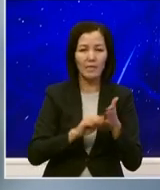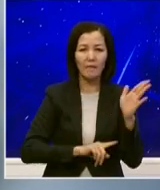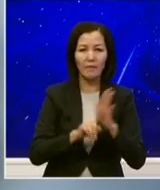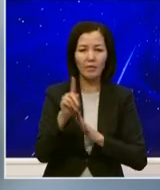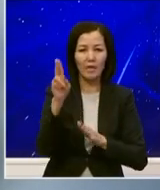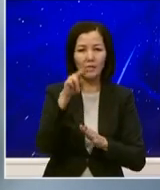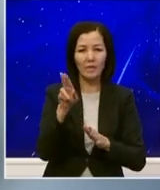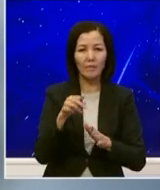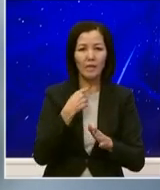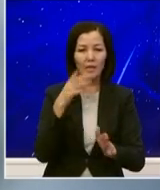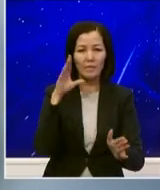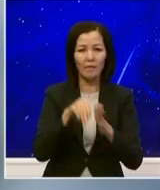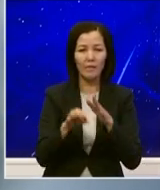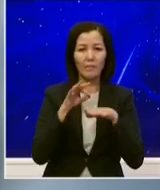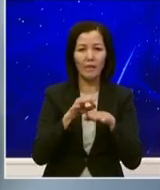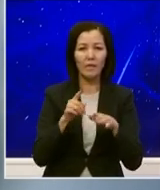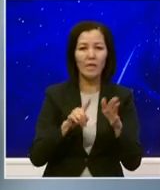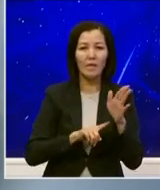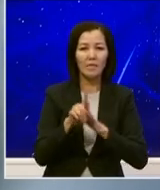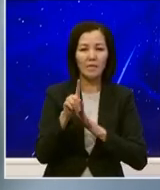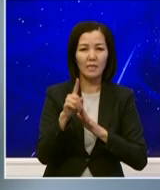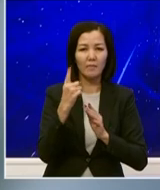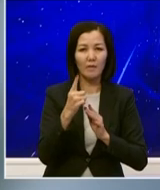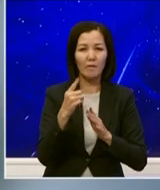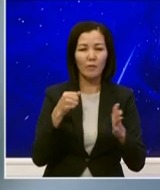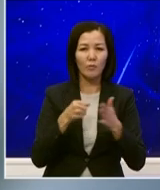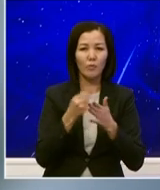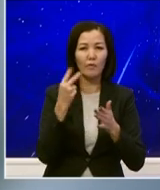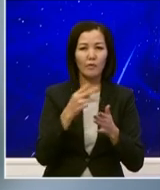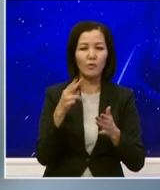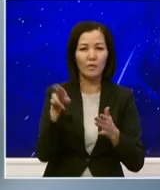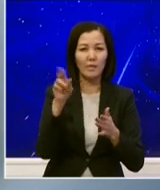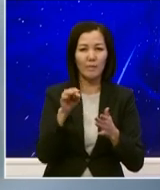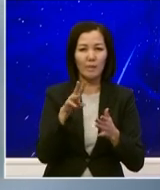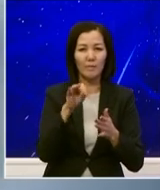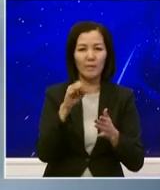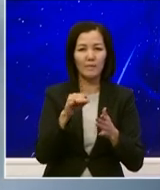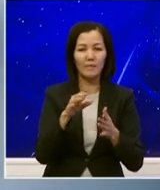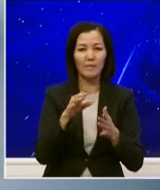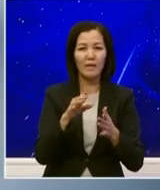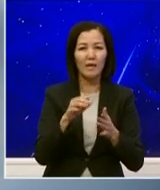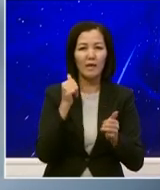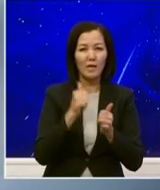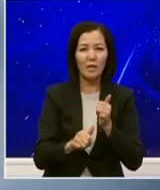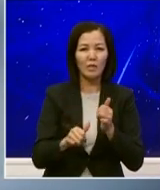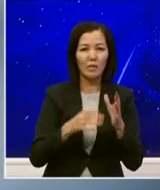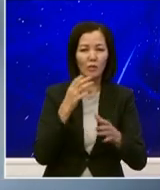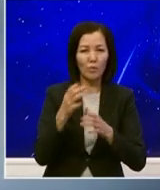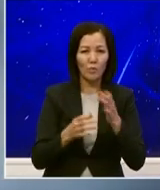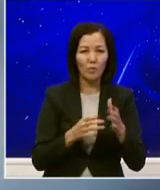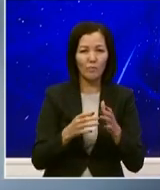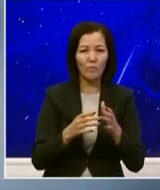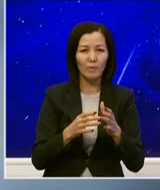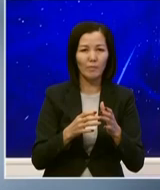декабря. Голосование проходило с 1 по 24 декабря. «Миссис Вселенная» – это ежегодный и престижный международный